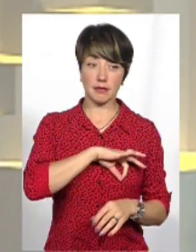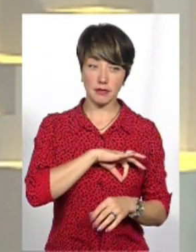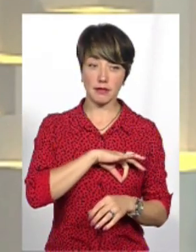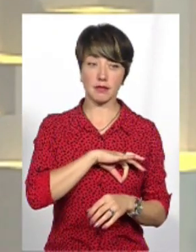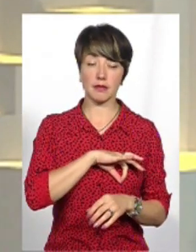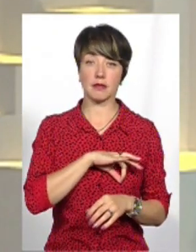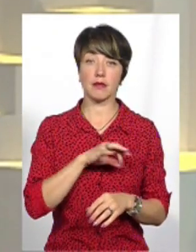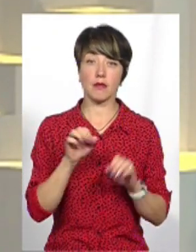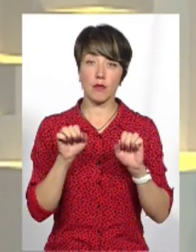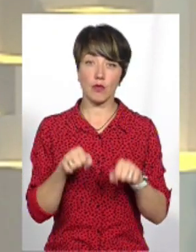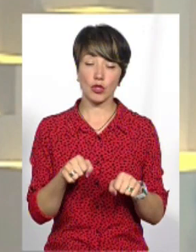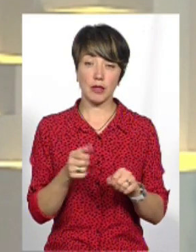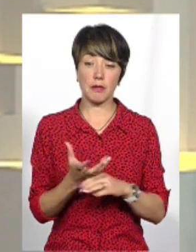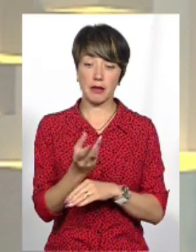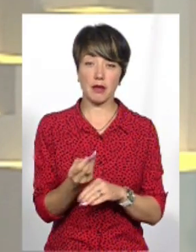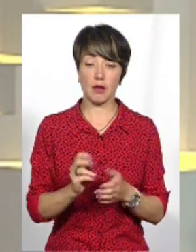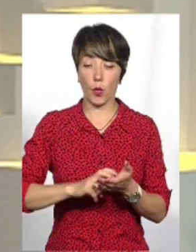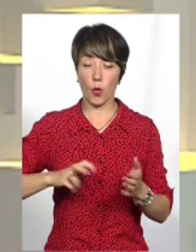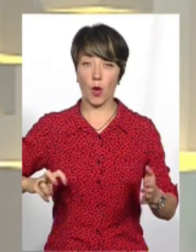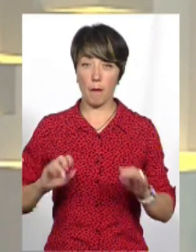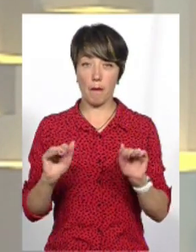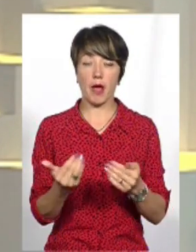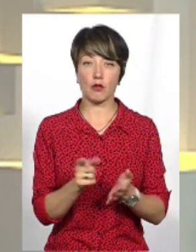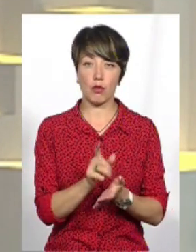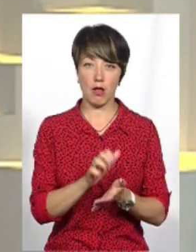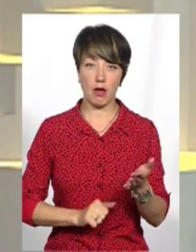за рахунок яких можна сплатити менший податок до